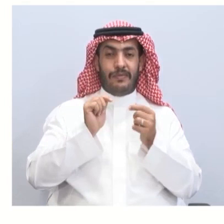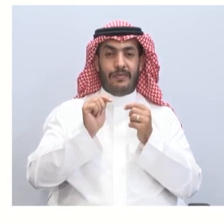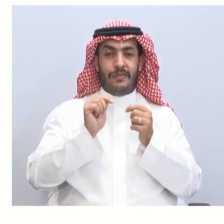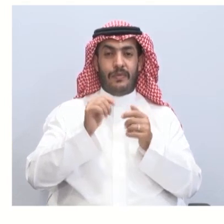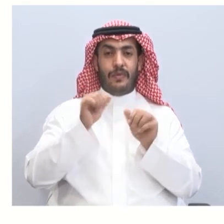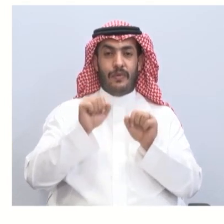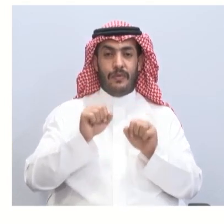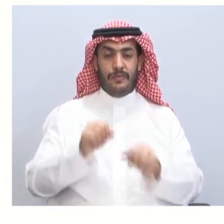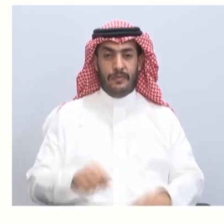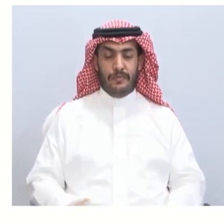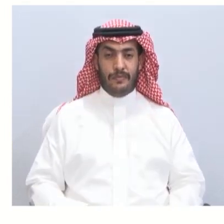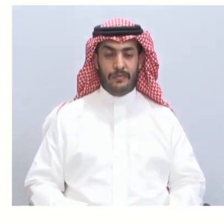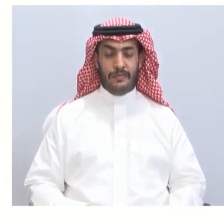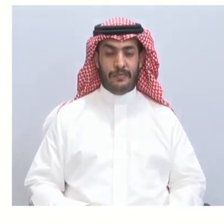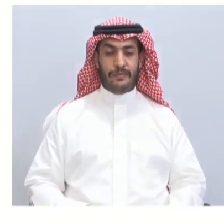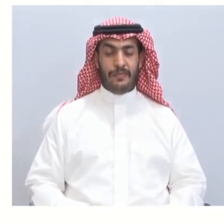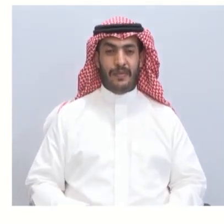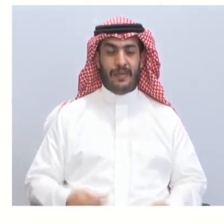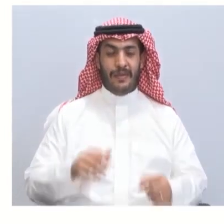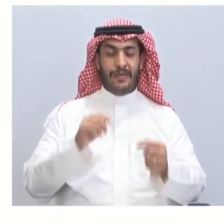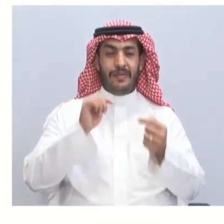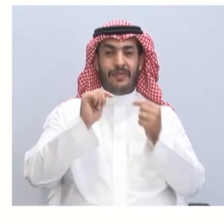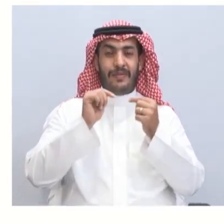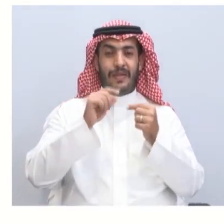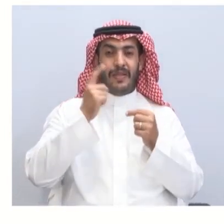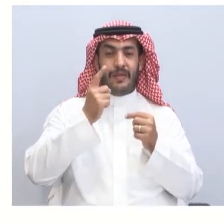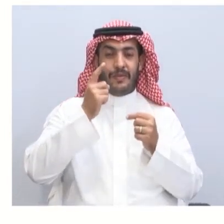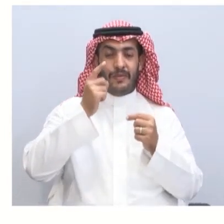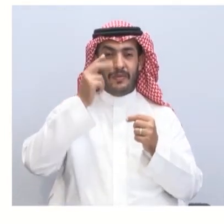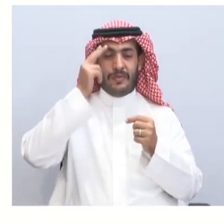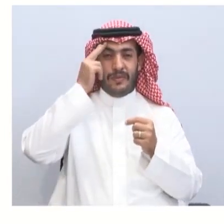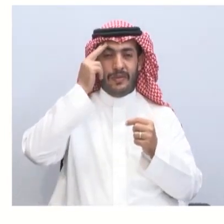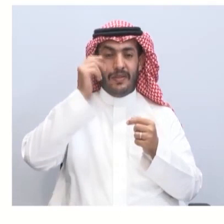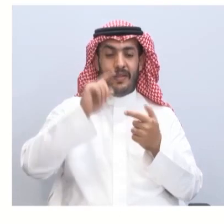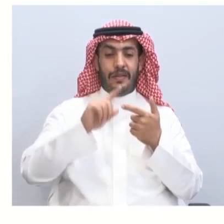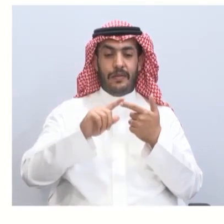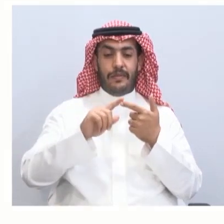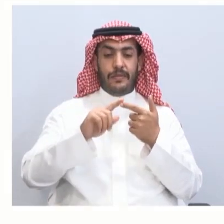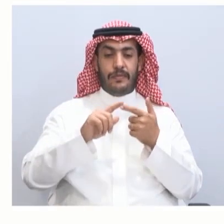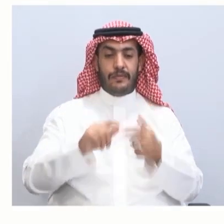في الحكم لم تهد احوال الدوله السعوديه